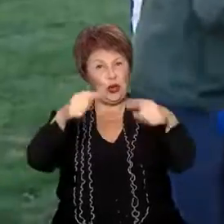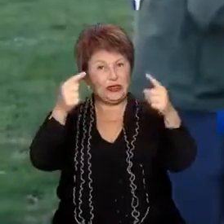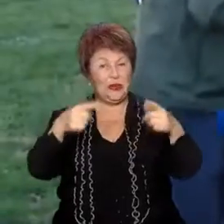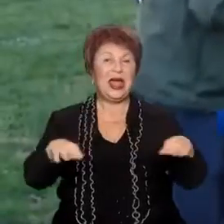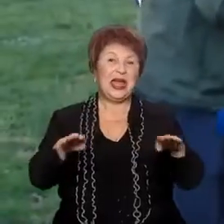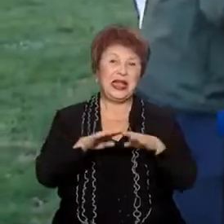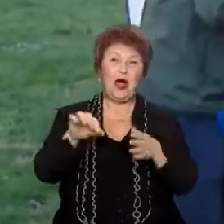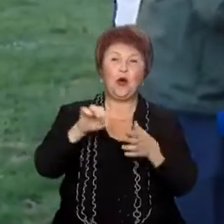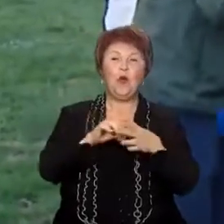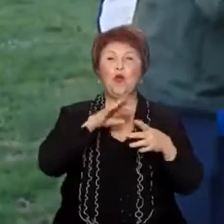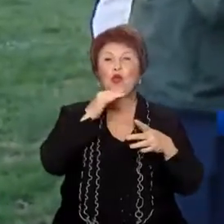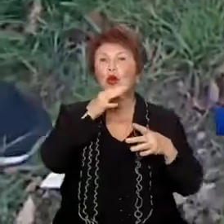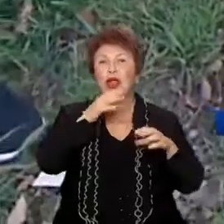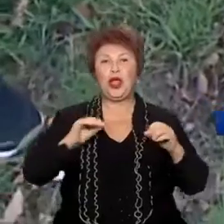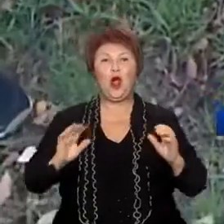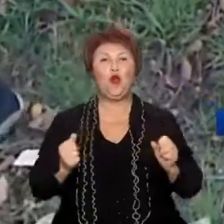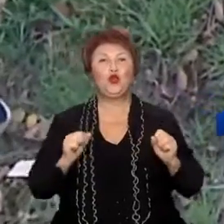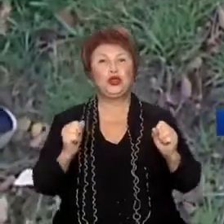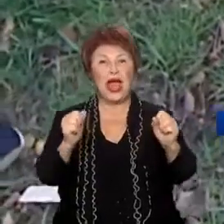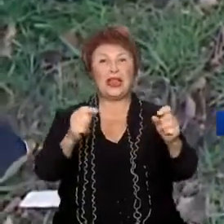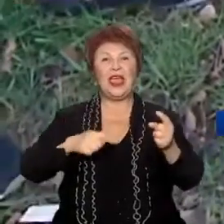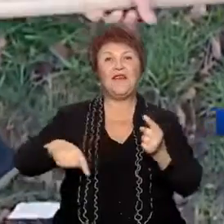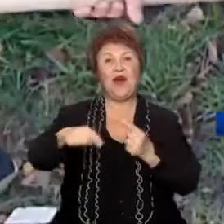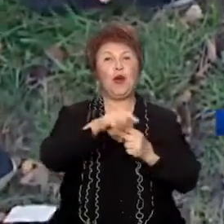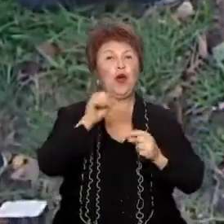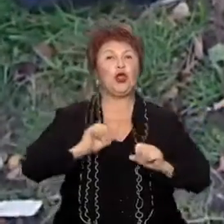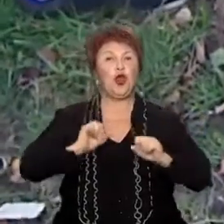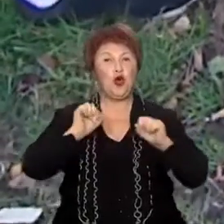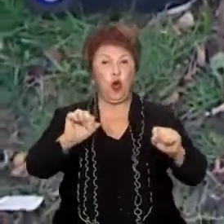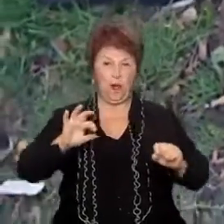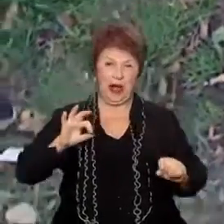участники акции высадили многолетние кустарники вокруг монумента героям-комсомольцам.